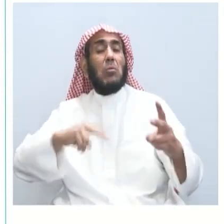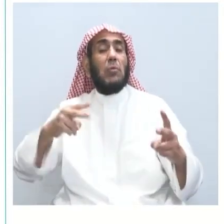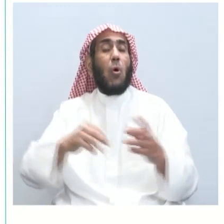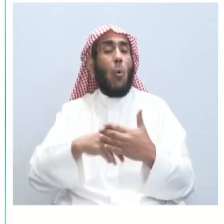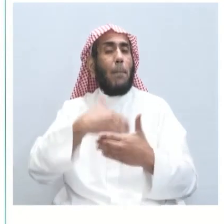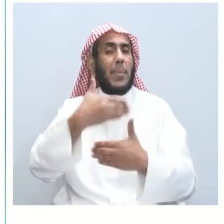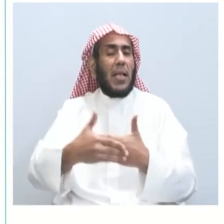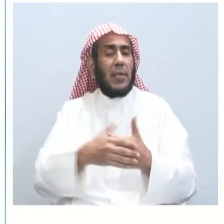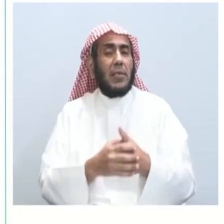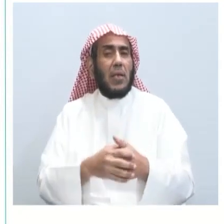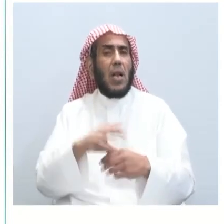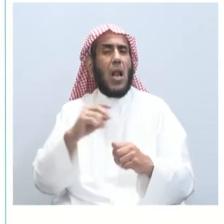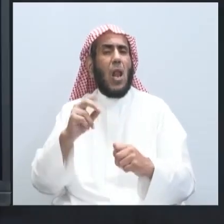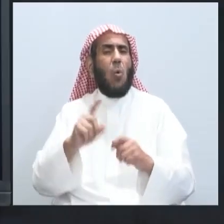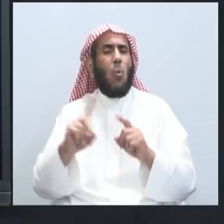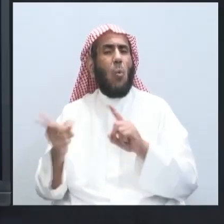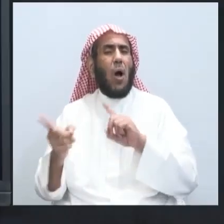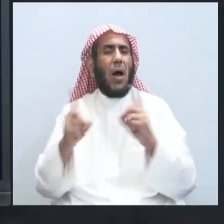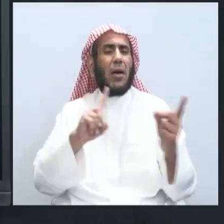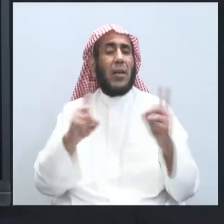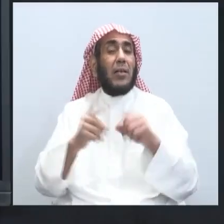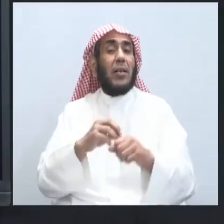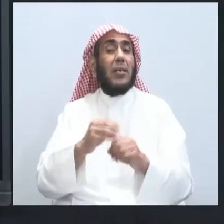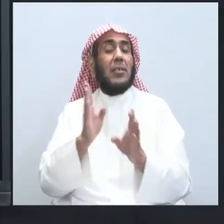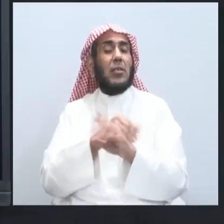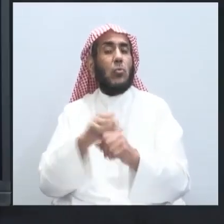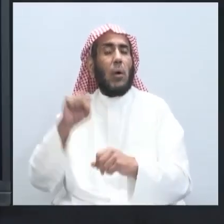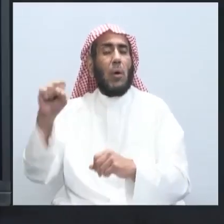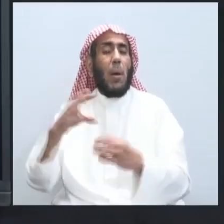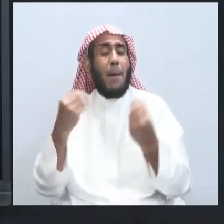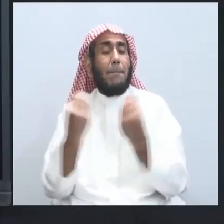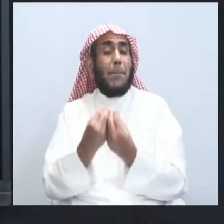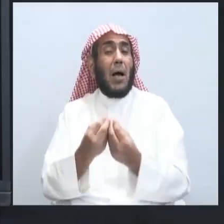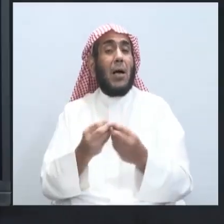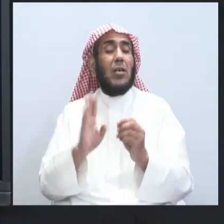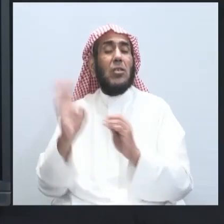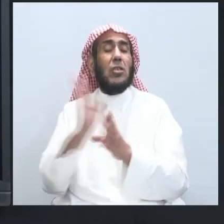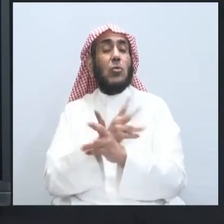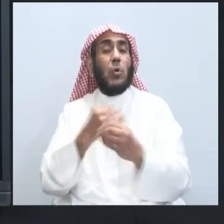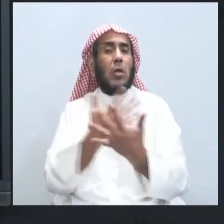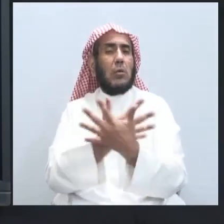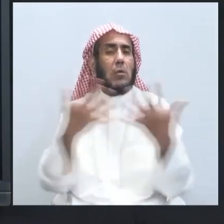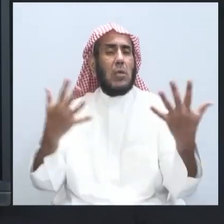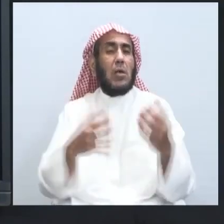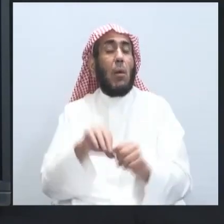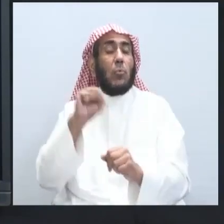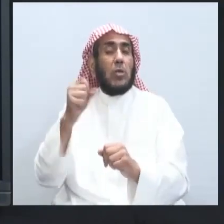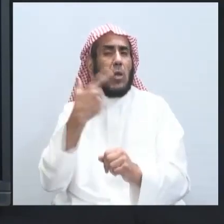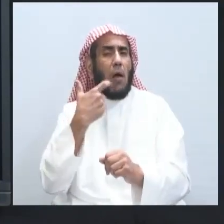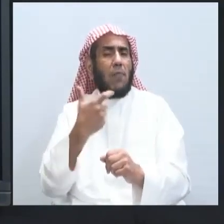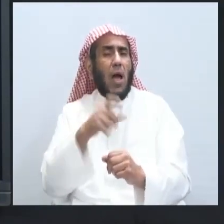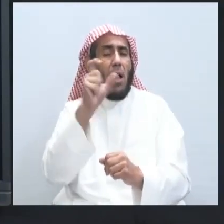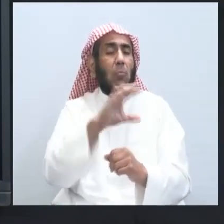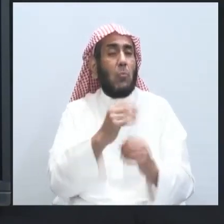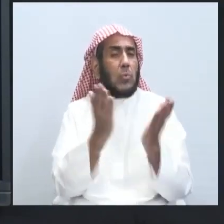وبالتالي لو قارنا التسويق المتخصص مع التسويق الجماهيري متخصص نراعي فئه معينه